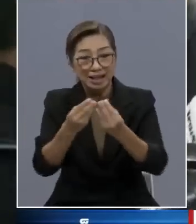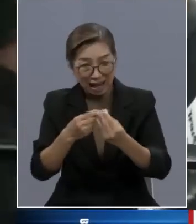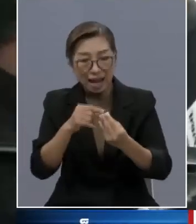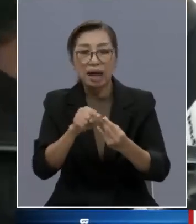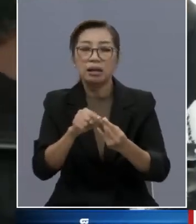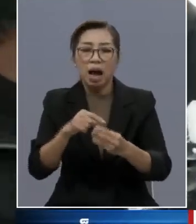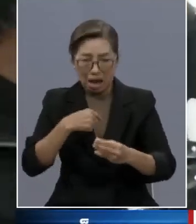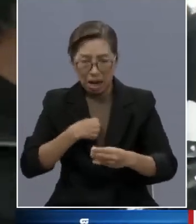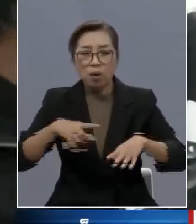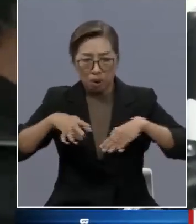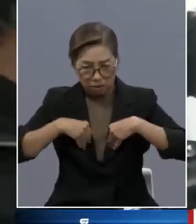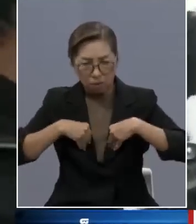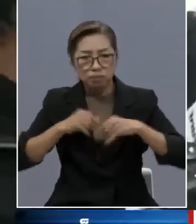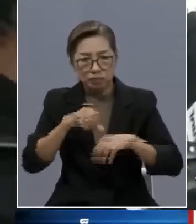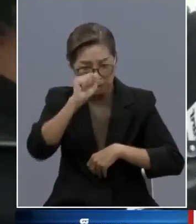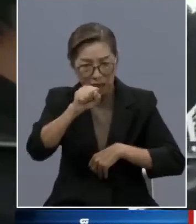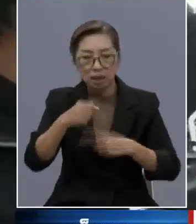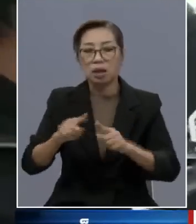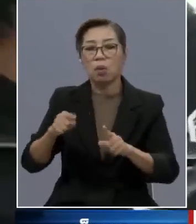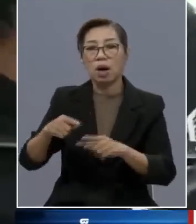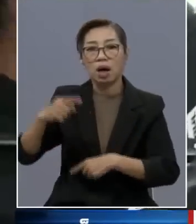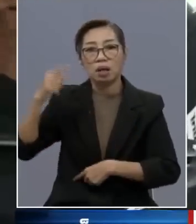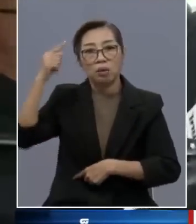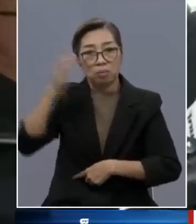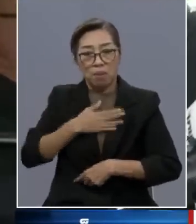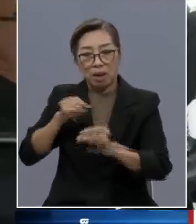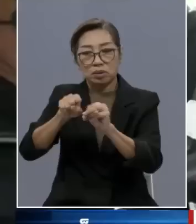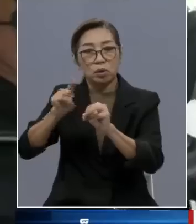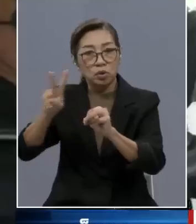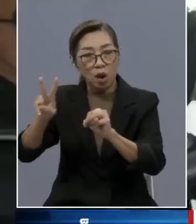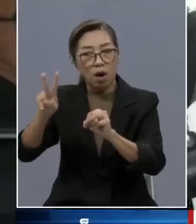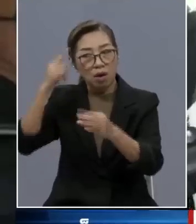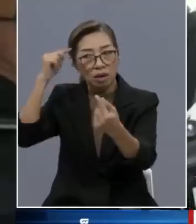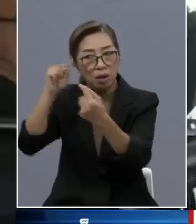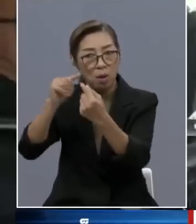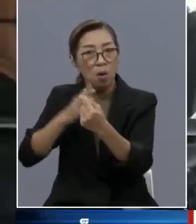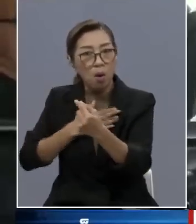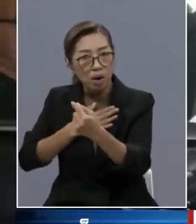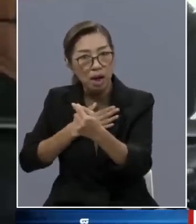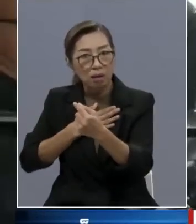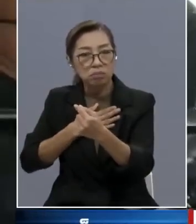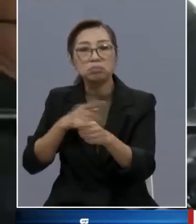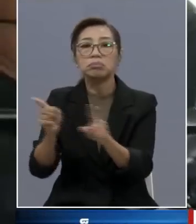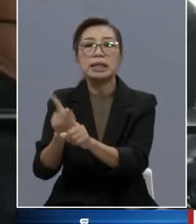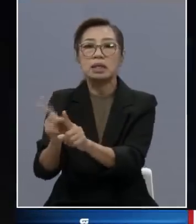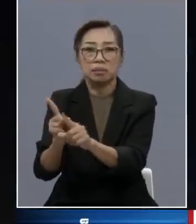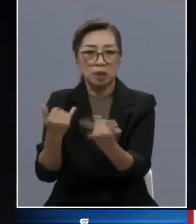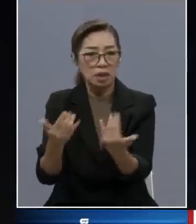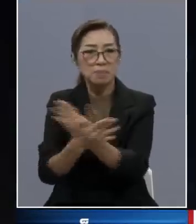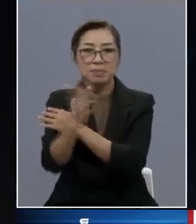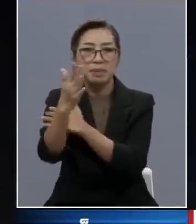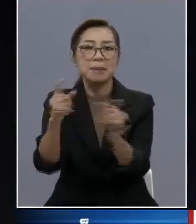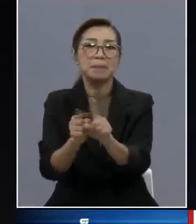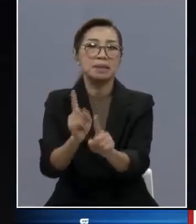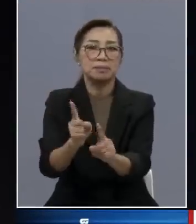องก็มีจุดยืนในเรื่องของ112ตั้งแต่ก่อนเลือกตั้งอย่างไรตอนนี้ก็เหมือนกัน อีกท่านนึงน